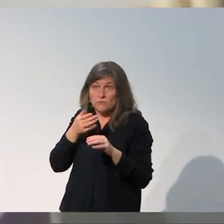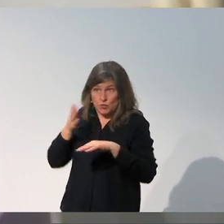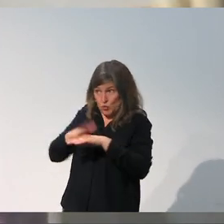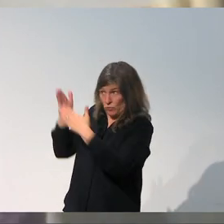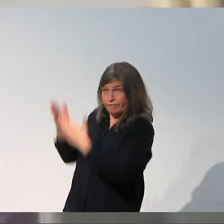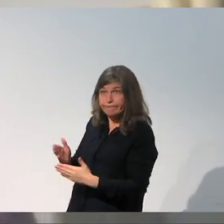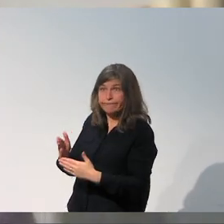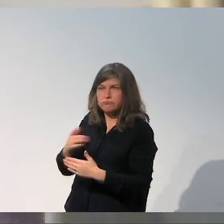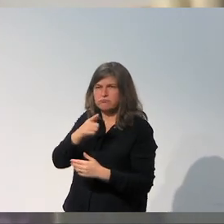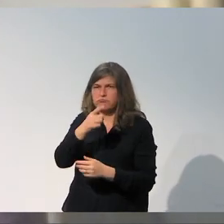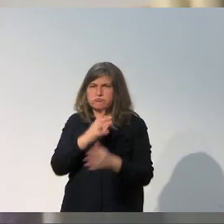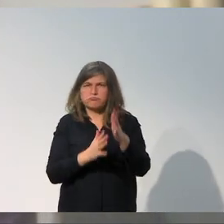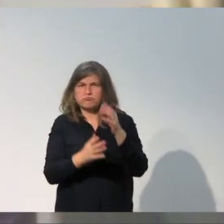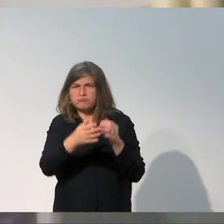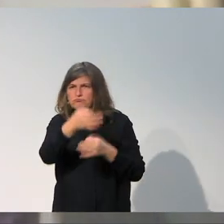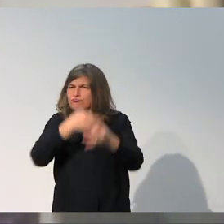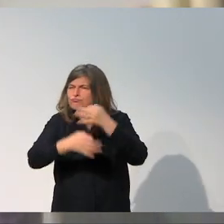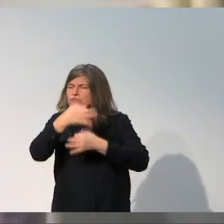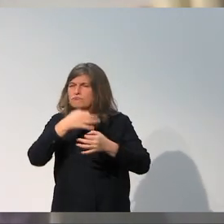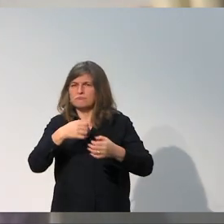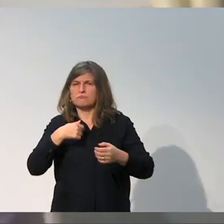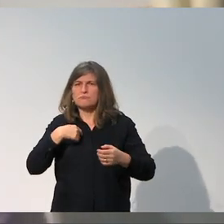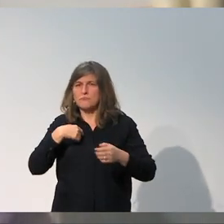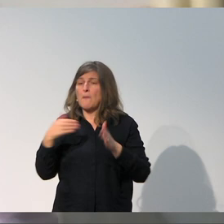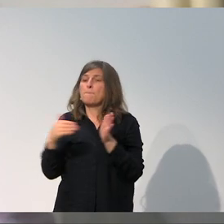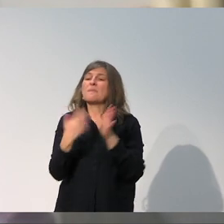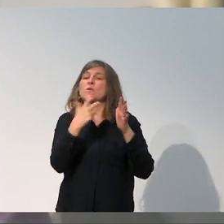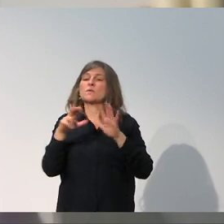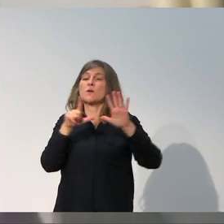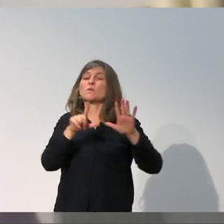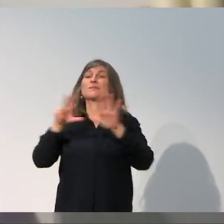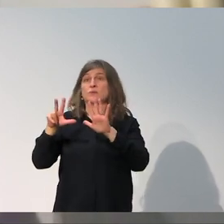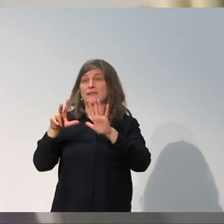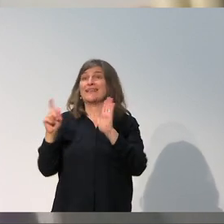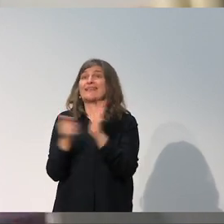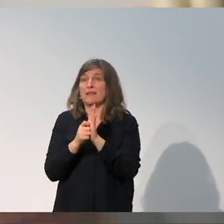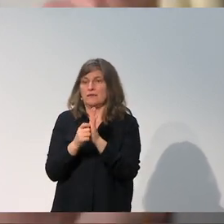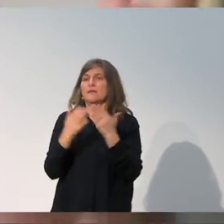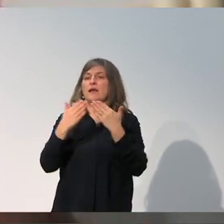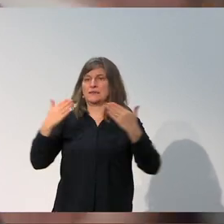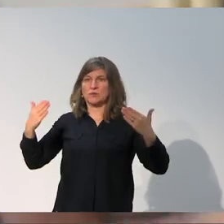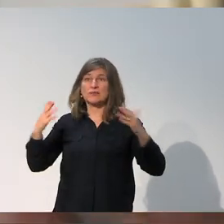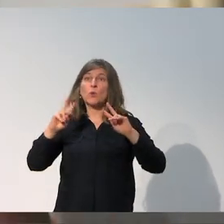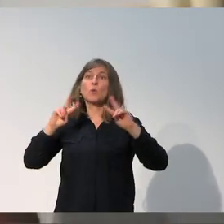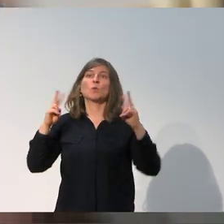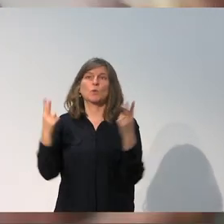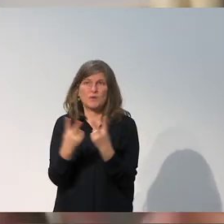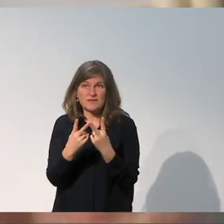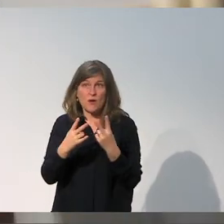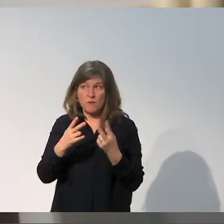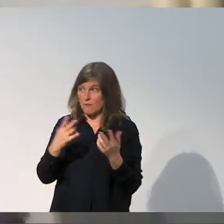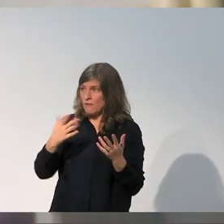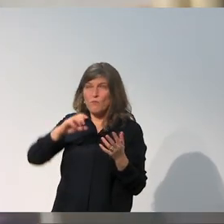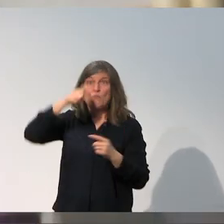en lumière cet instant que vous avez si bien évoqué en 1878 lors de l'exposition universelle où, brusquement, pour la première